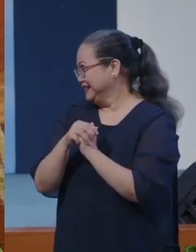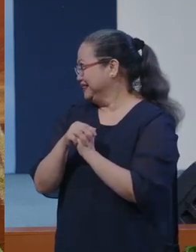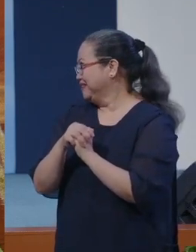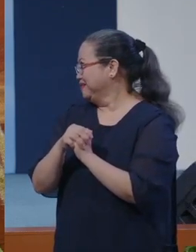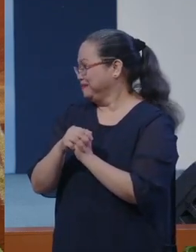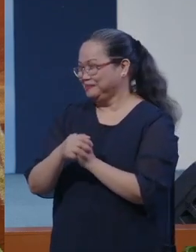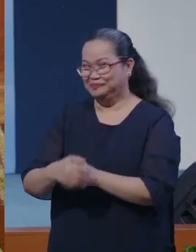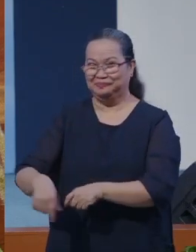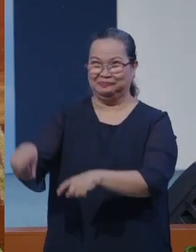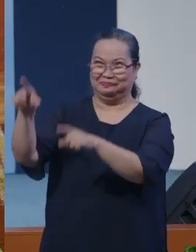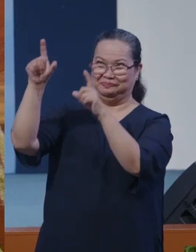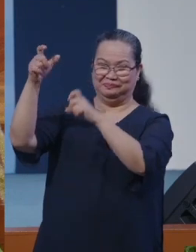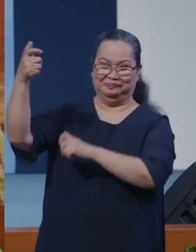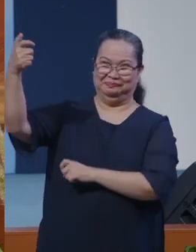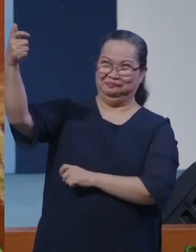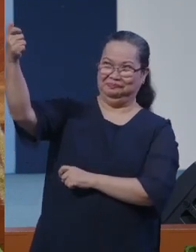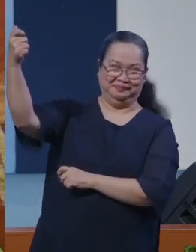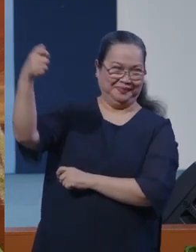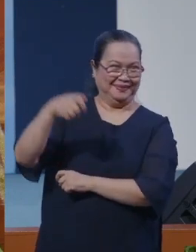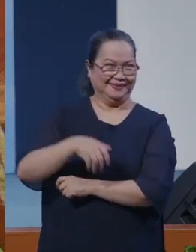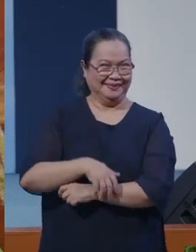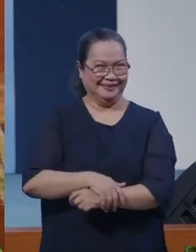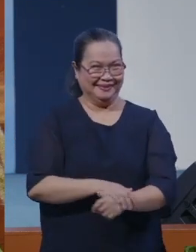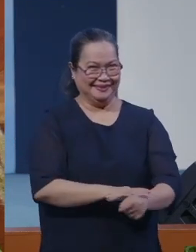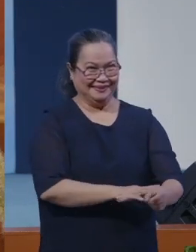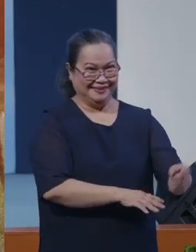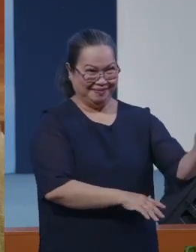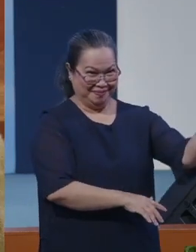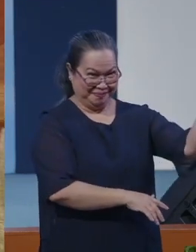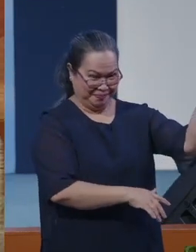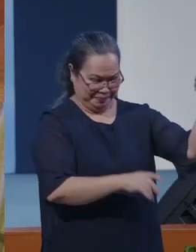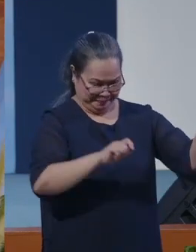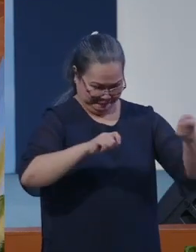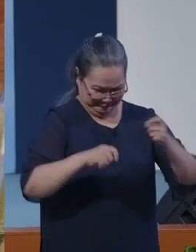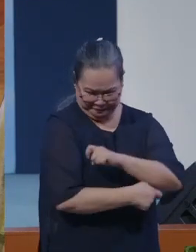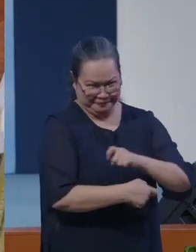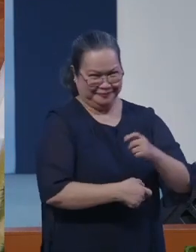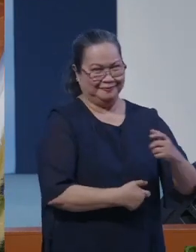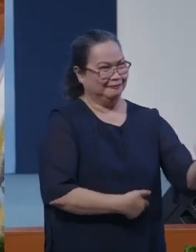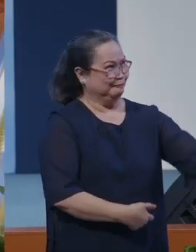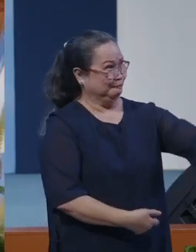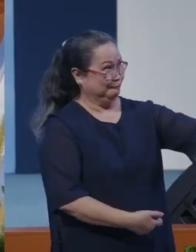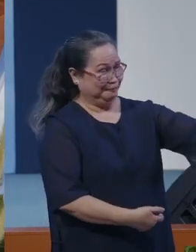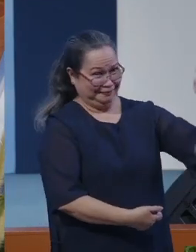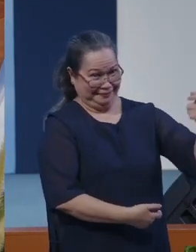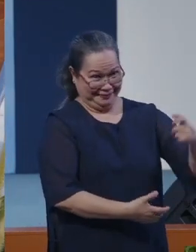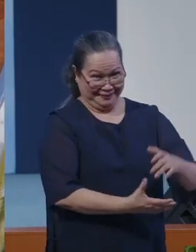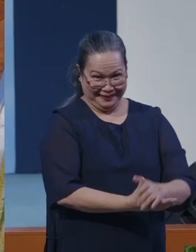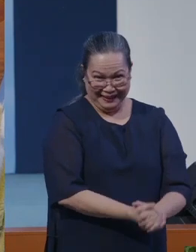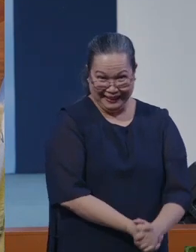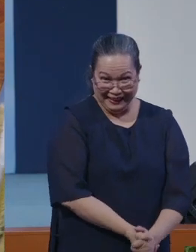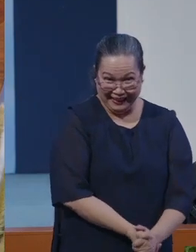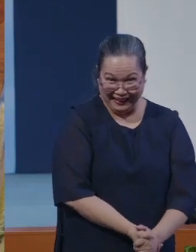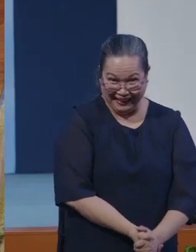Ha? Magbibis. Parang hindi maganda. Papalitan. Tapos magbibihis ulit. Tapos